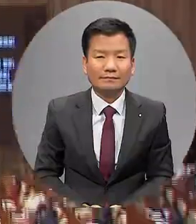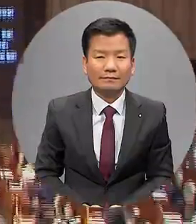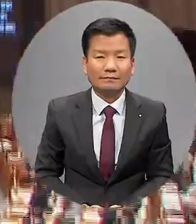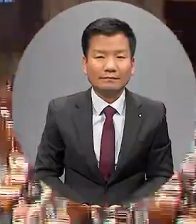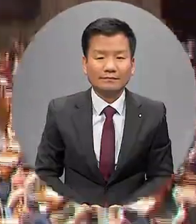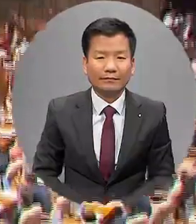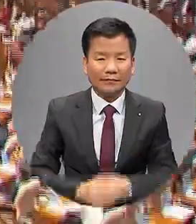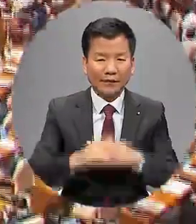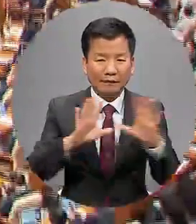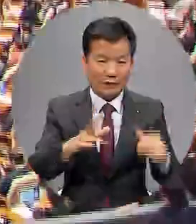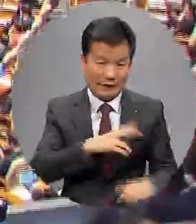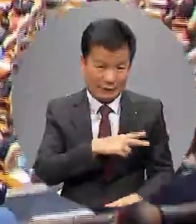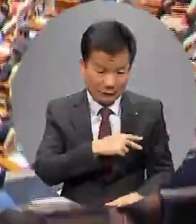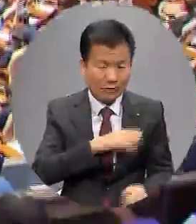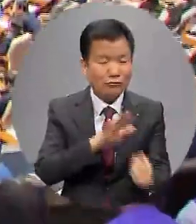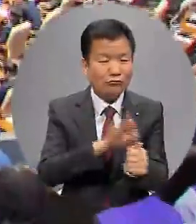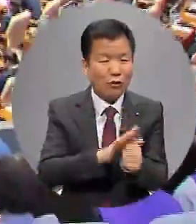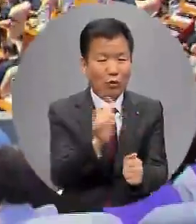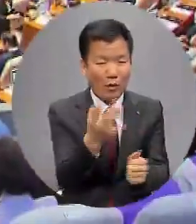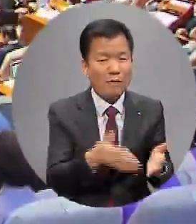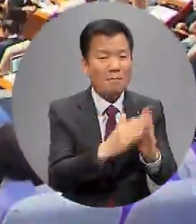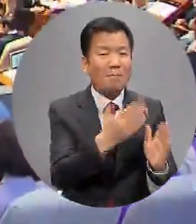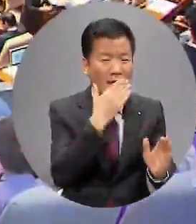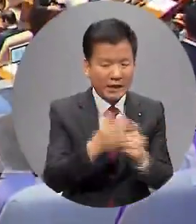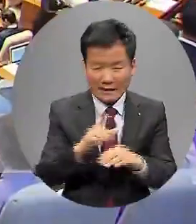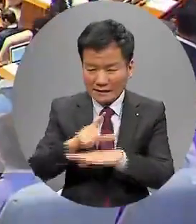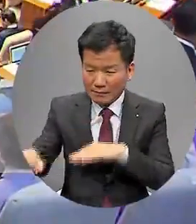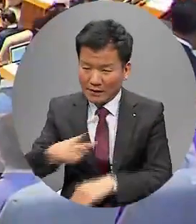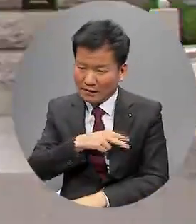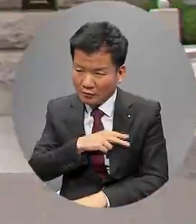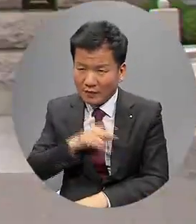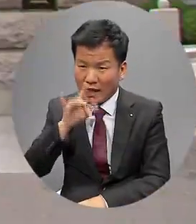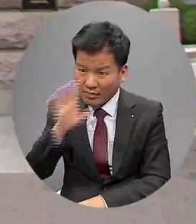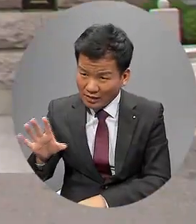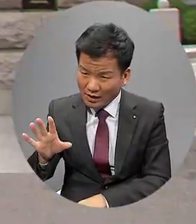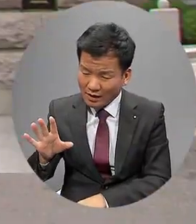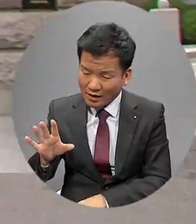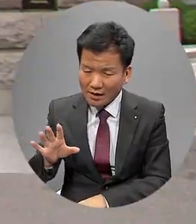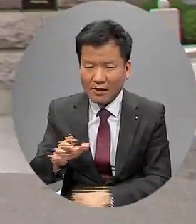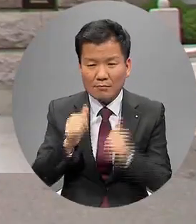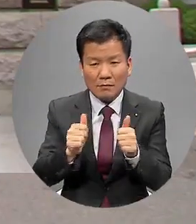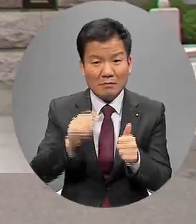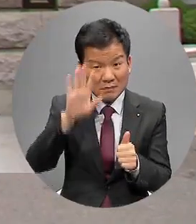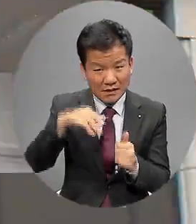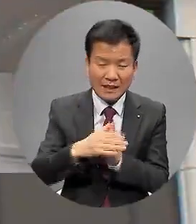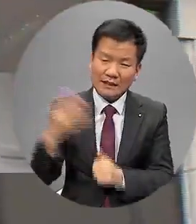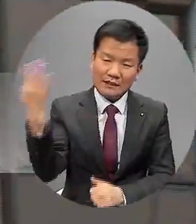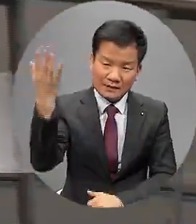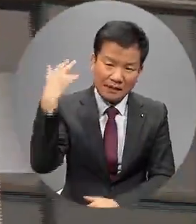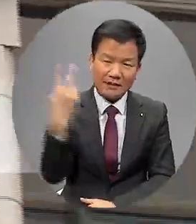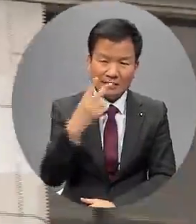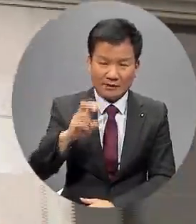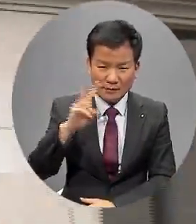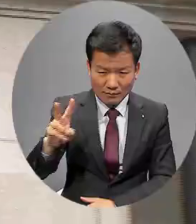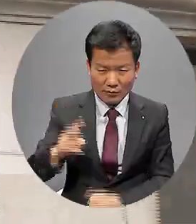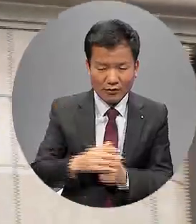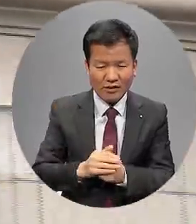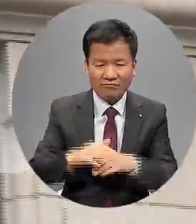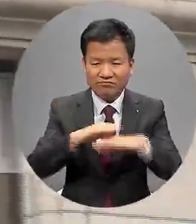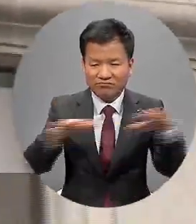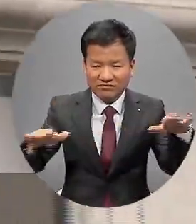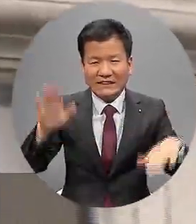국회의원은 후원회가 가하지만 은 된다 대해 헌법재판소는 지난 2022년 평등권을